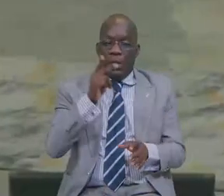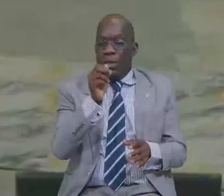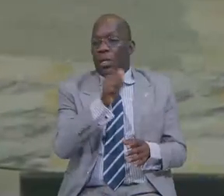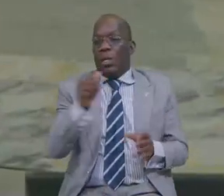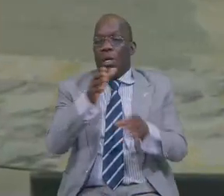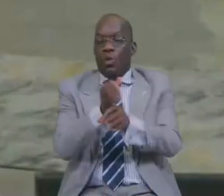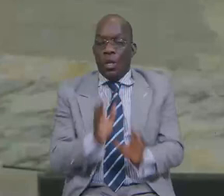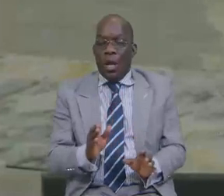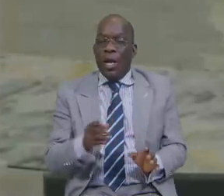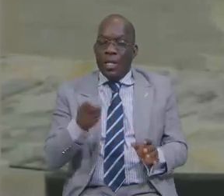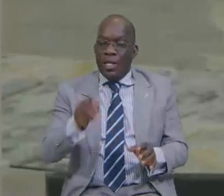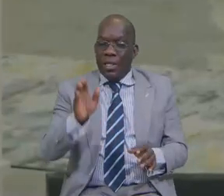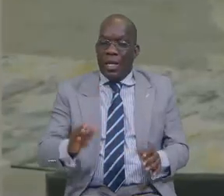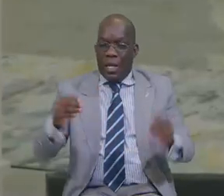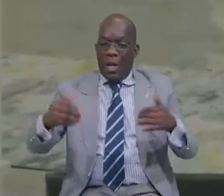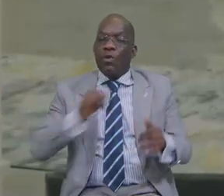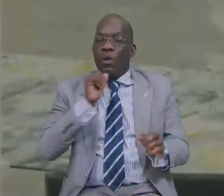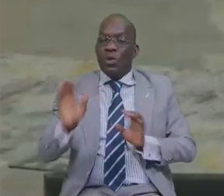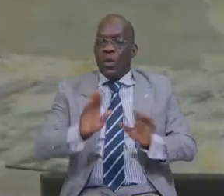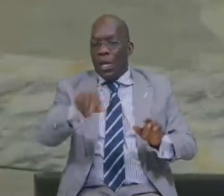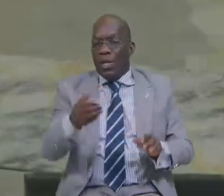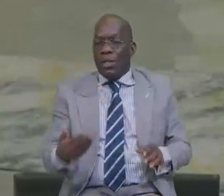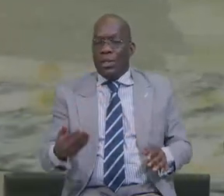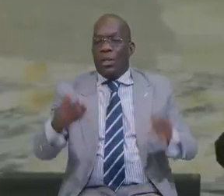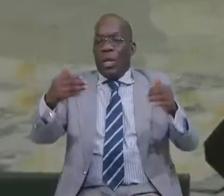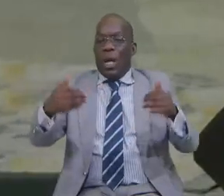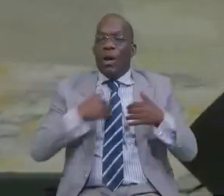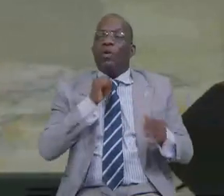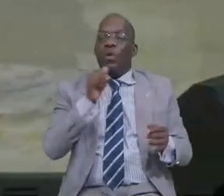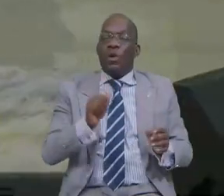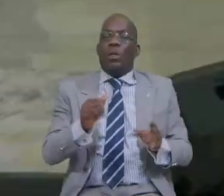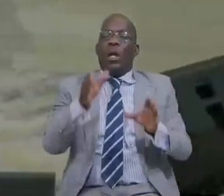rien pacté, il n'a rien encore appris. Mais